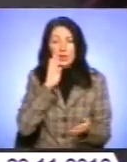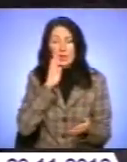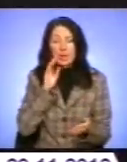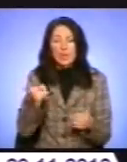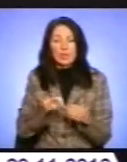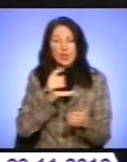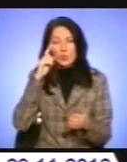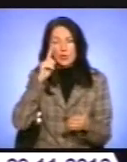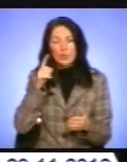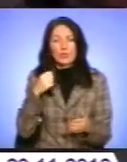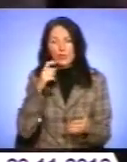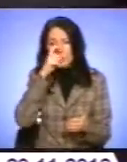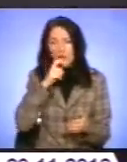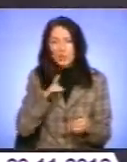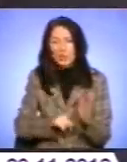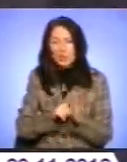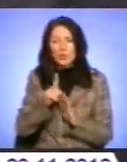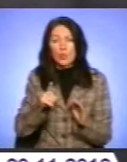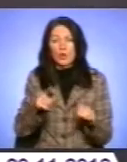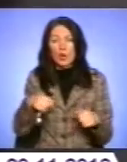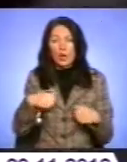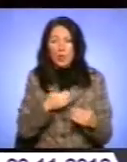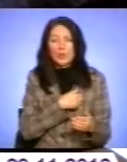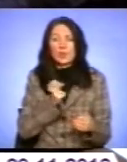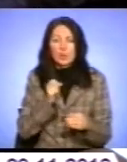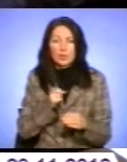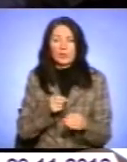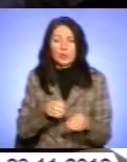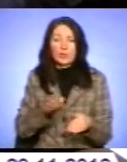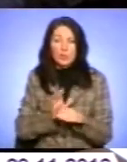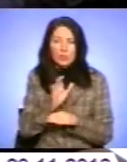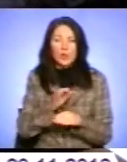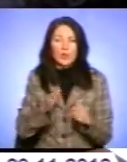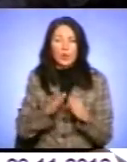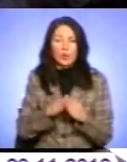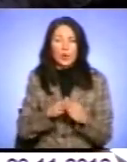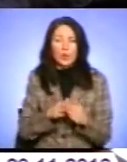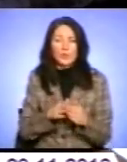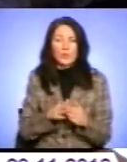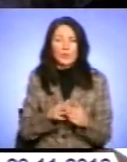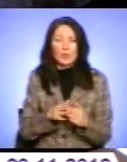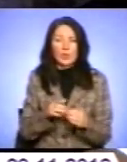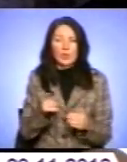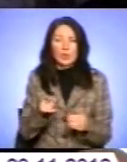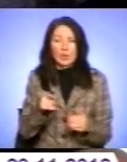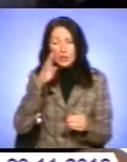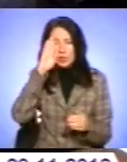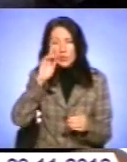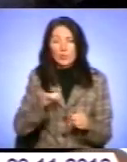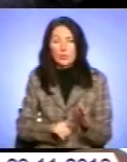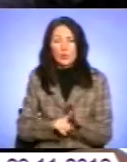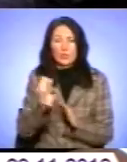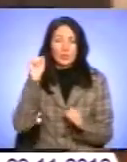запідозрила недобре. Спочатку намагалася спровадити непроханого зайду. Мені додає її удар.